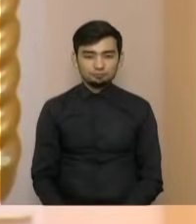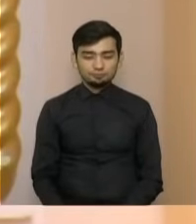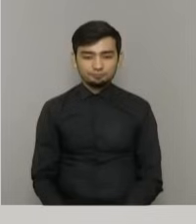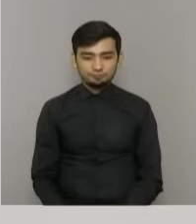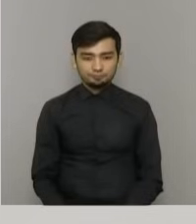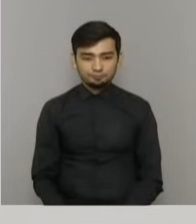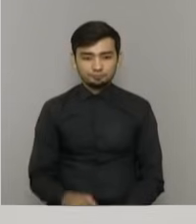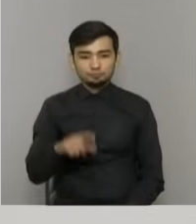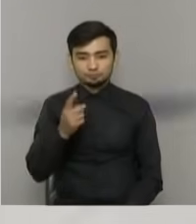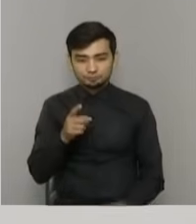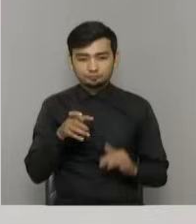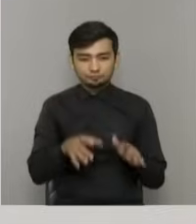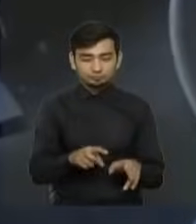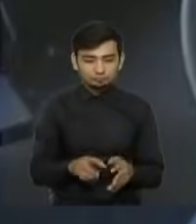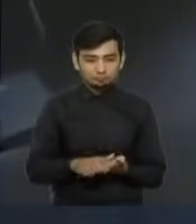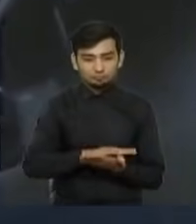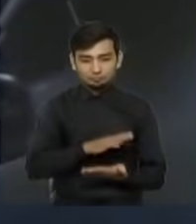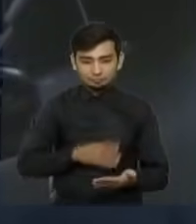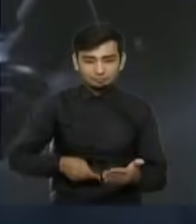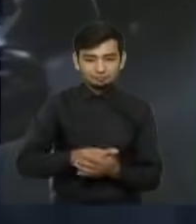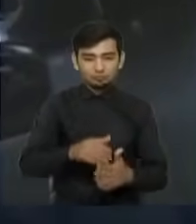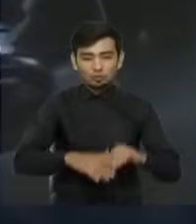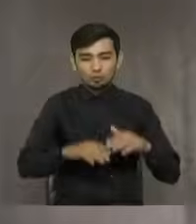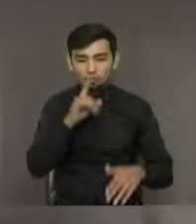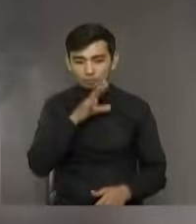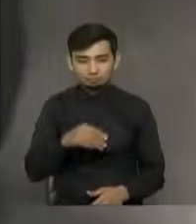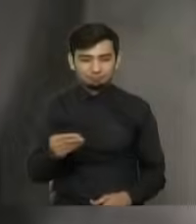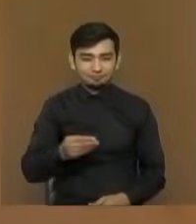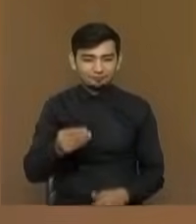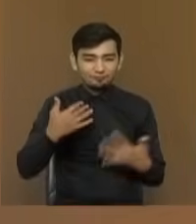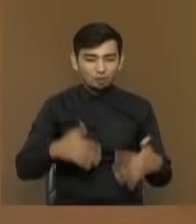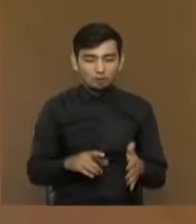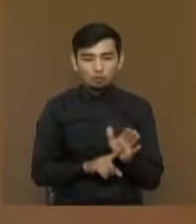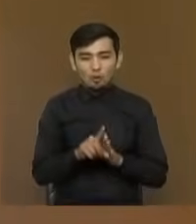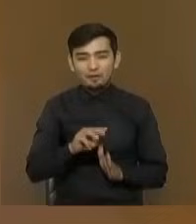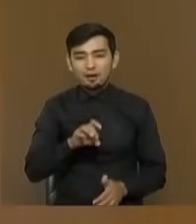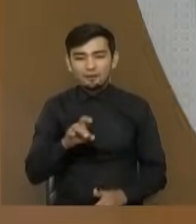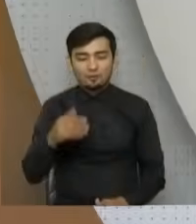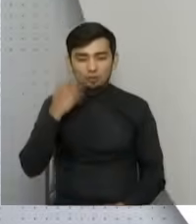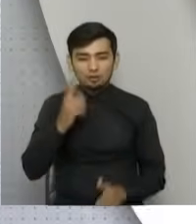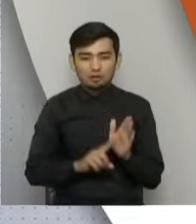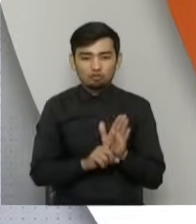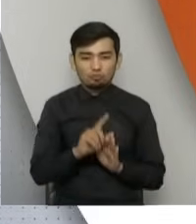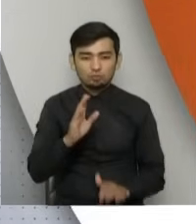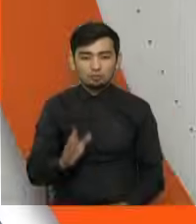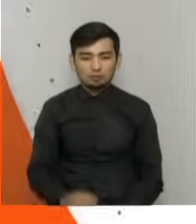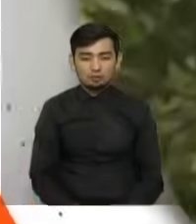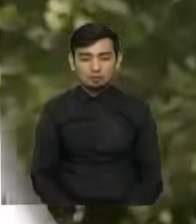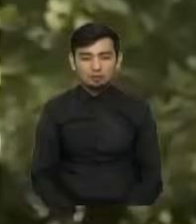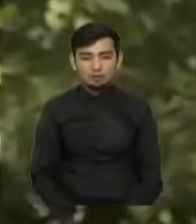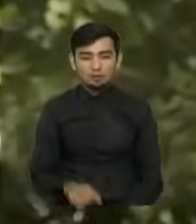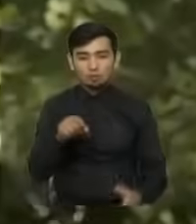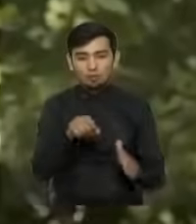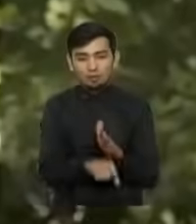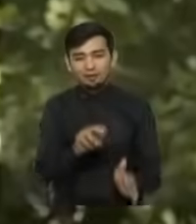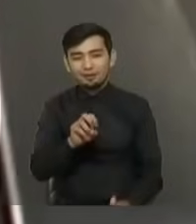перевозки Почему решили отменить оплату наличными Когда вступает в силу новый тариф убийцам